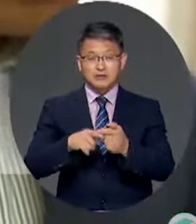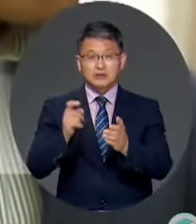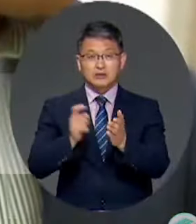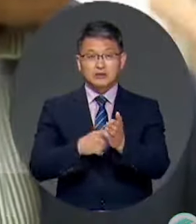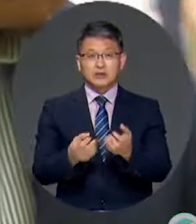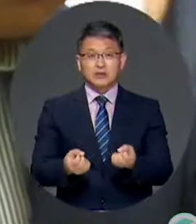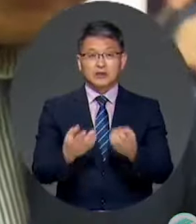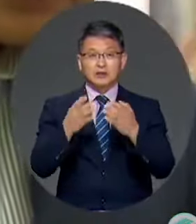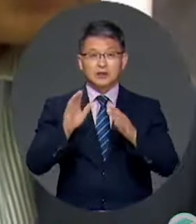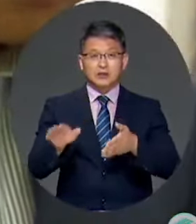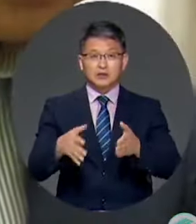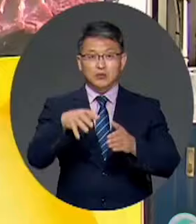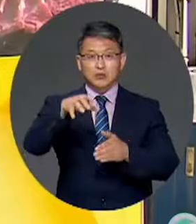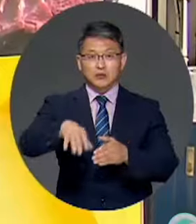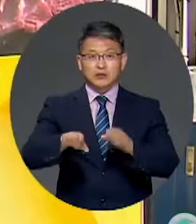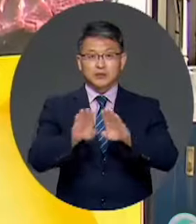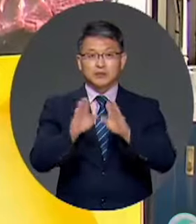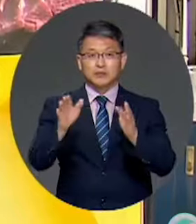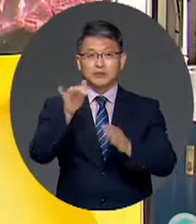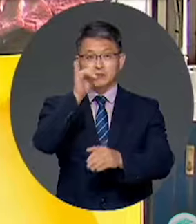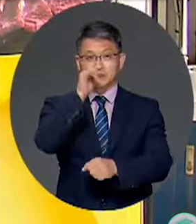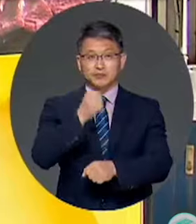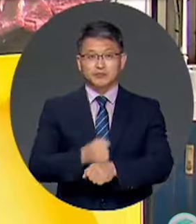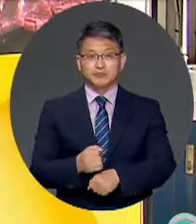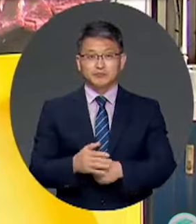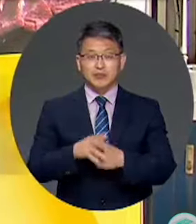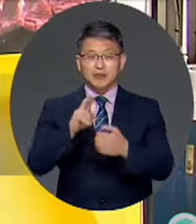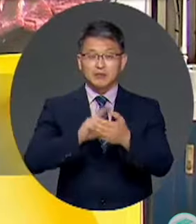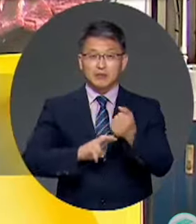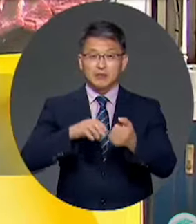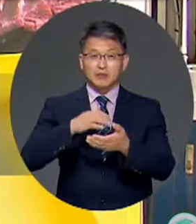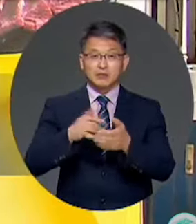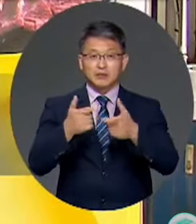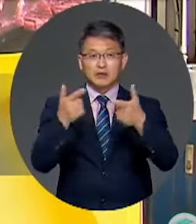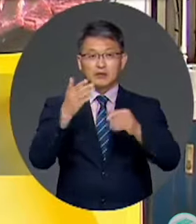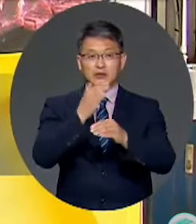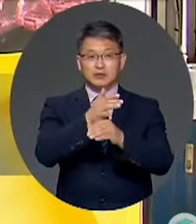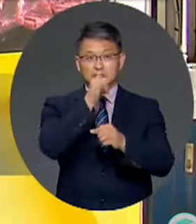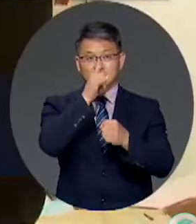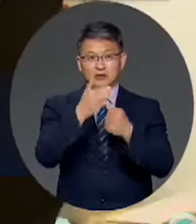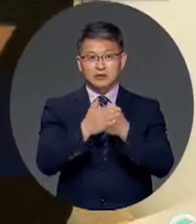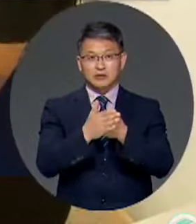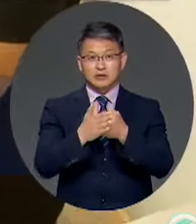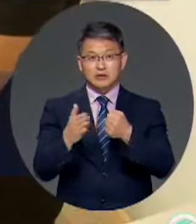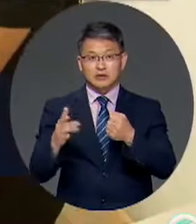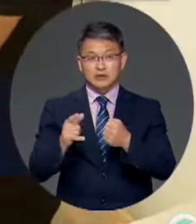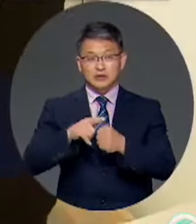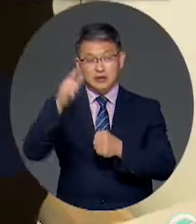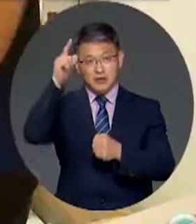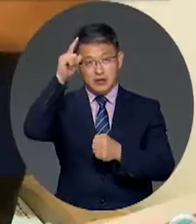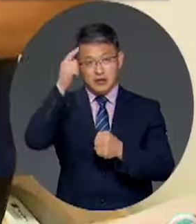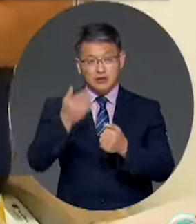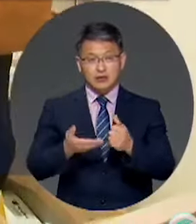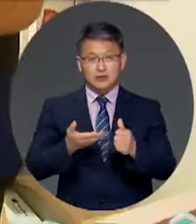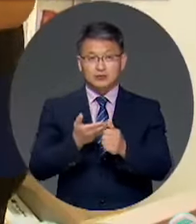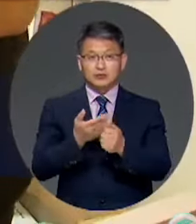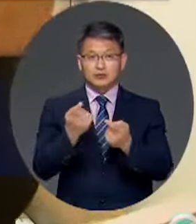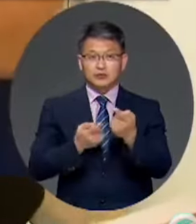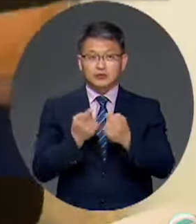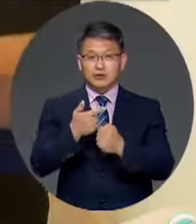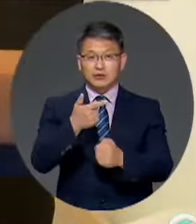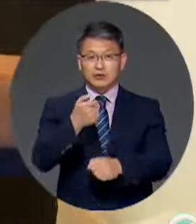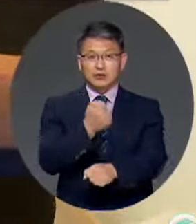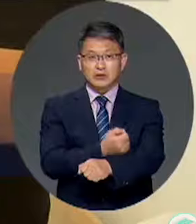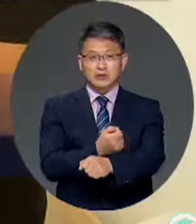촉진 행사를 도청에서 개최했습니다. 판매 물량이 많이 늘어나고 이러되기 때문에 한우 어떤 수급 조절에